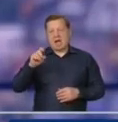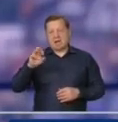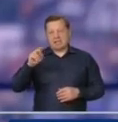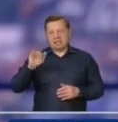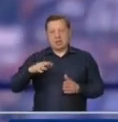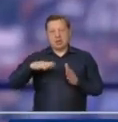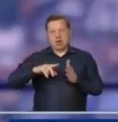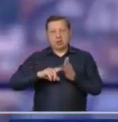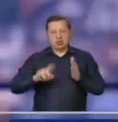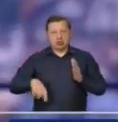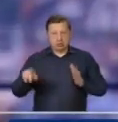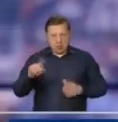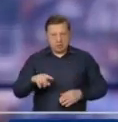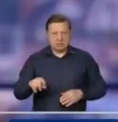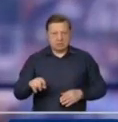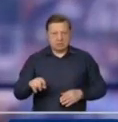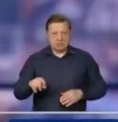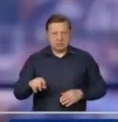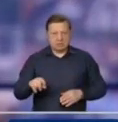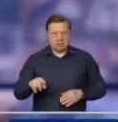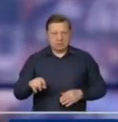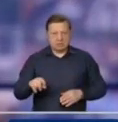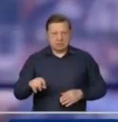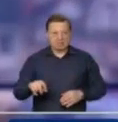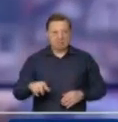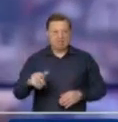sowy jak nikt inny.